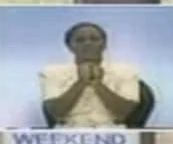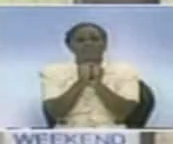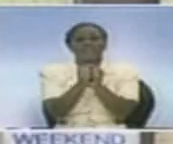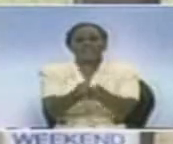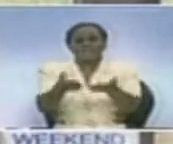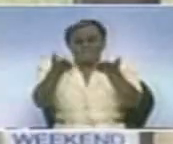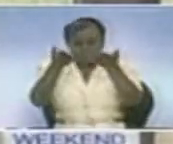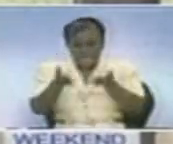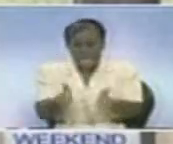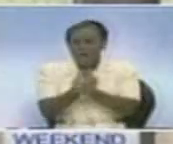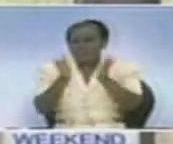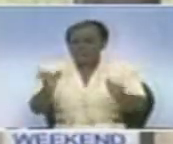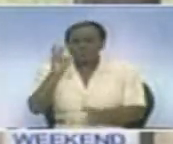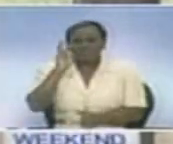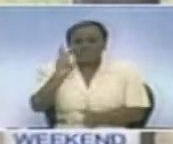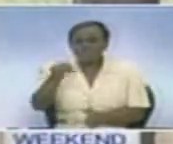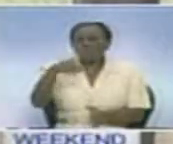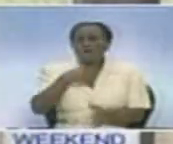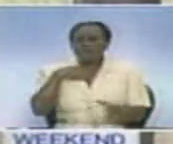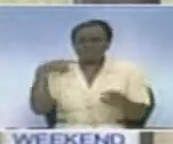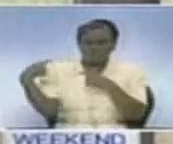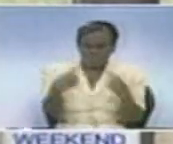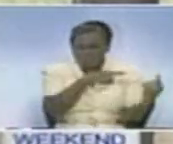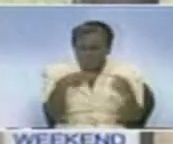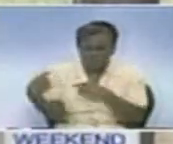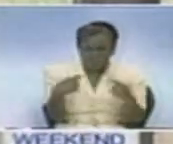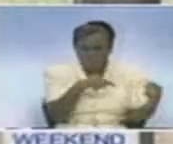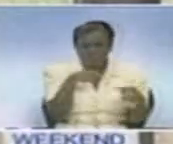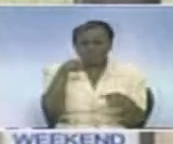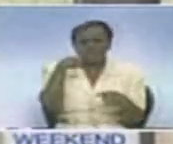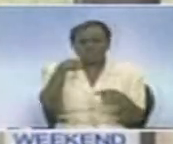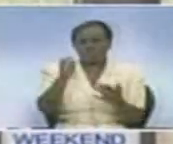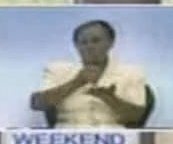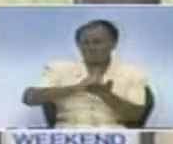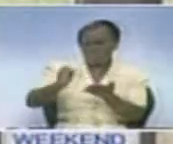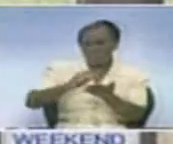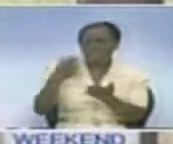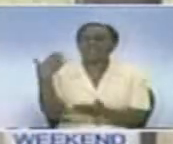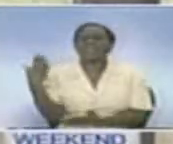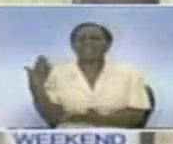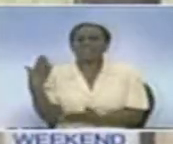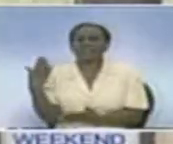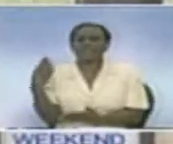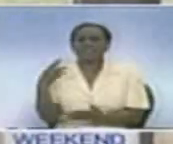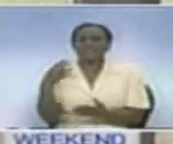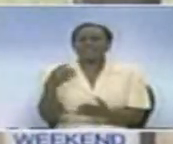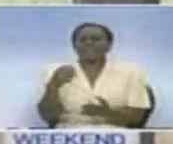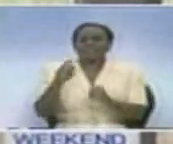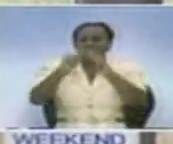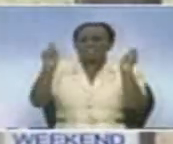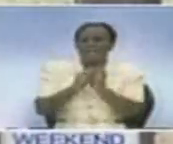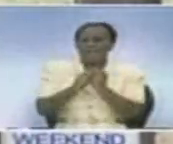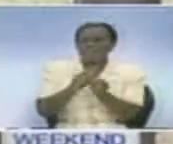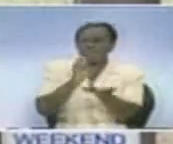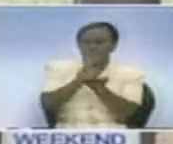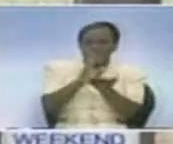Sasa nyinyi raia mnaona Murkomen amepingana na Orengo kwa floor namna hii, unaandikia karatasi ati kabila ile nyingine iondoke kwa simu